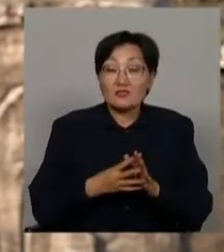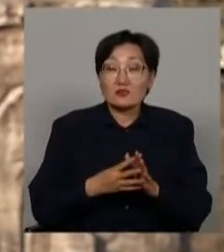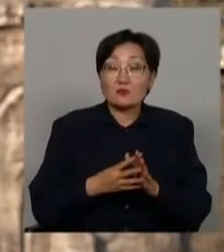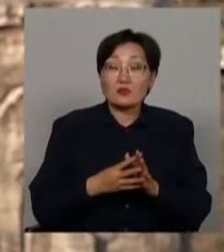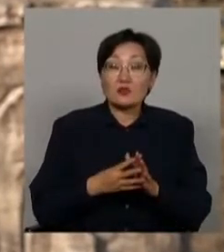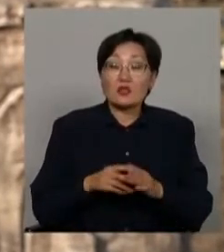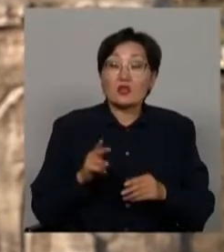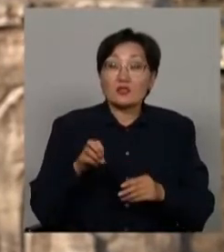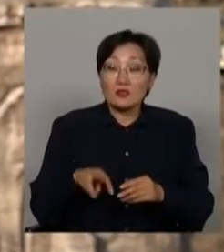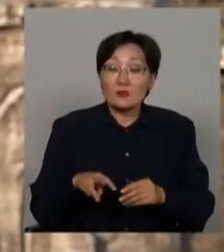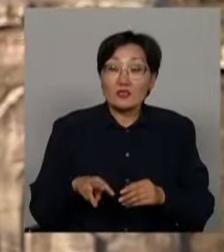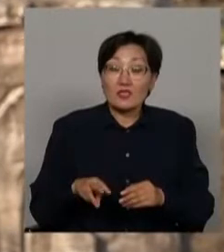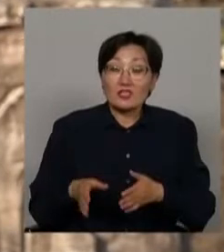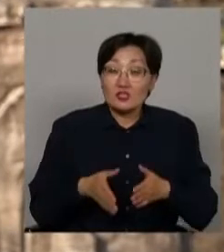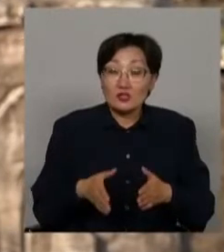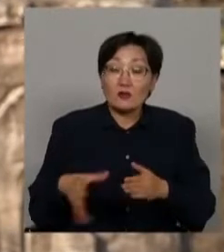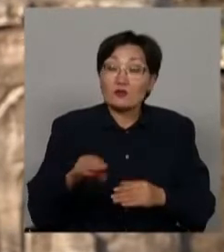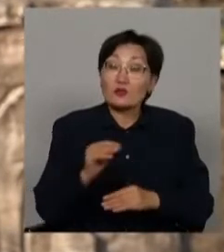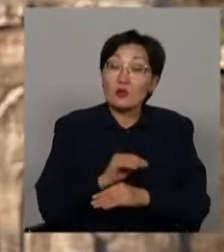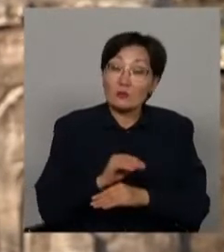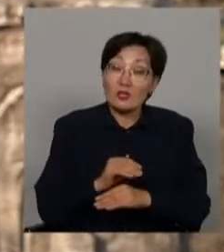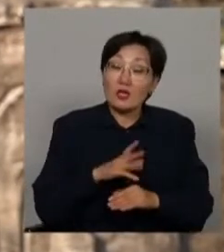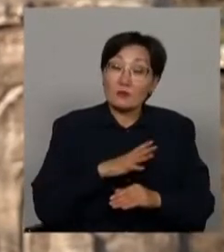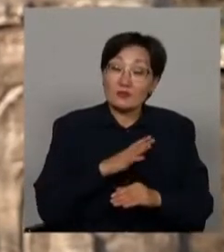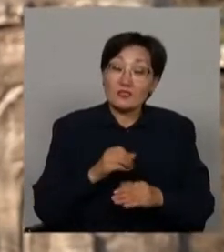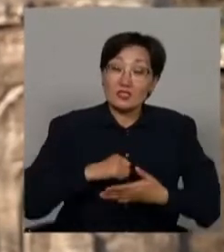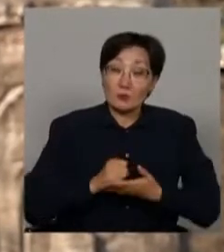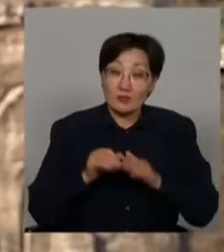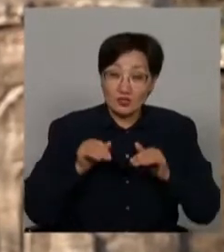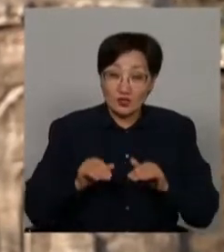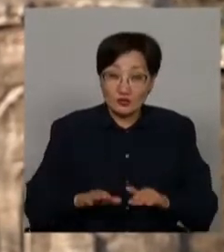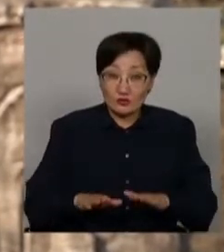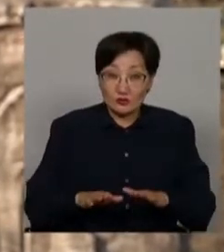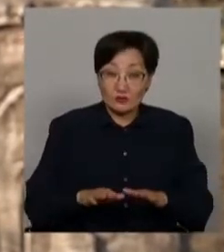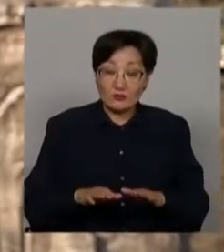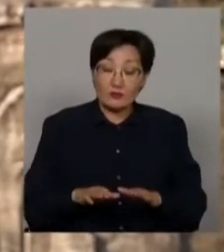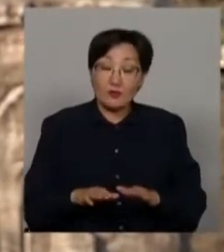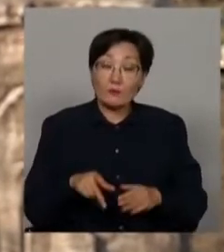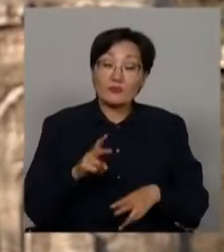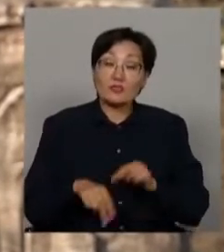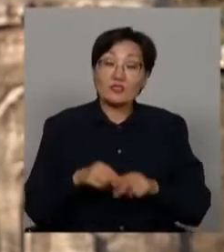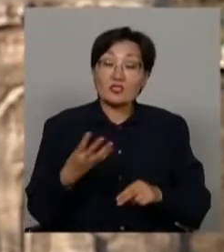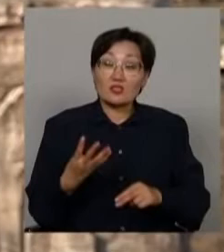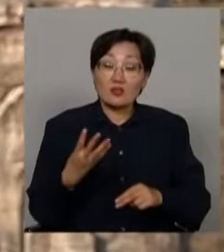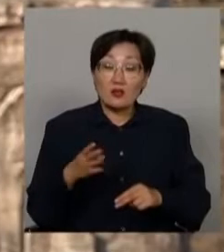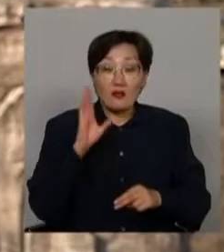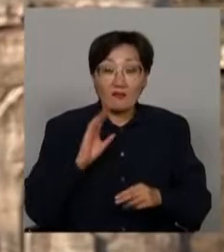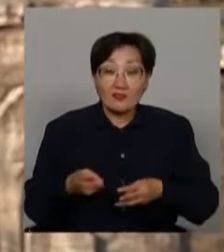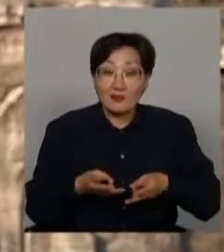19 километров коллекторов. Плюс дополнительно было принято решение построить 4 водоотводных